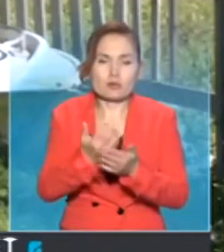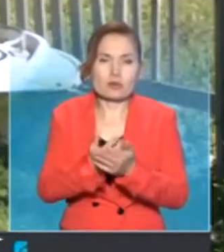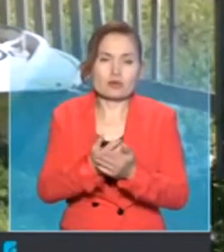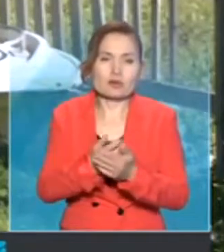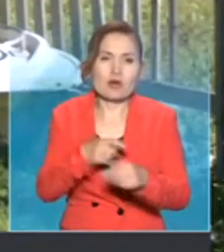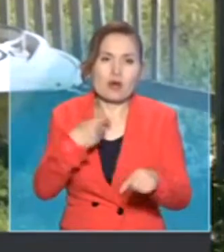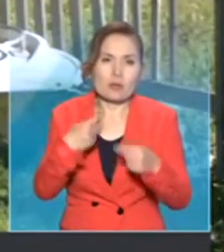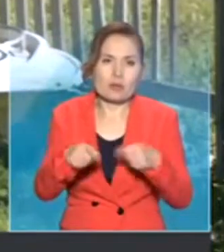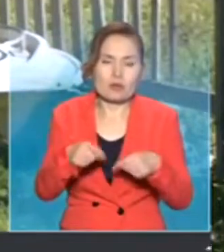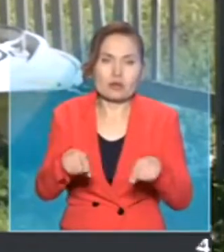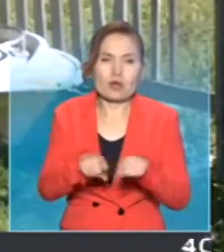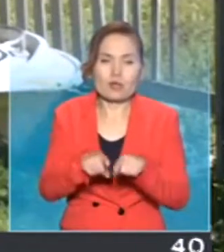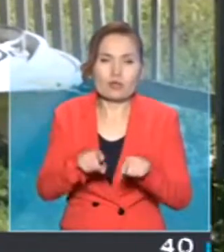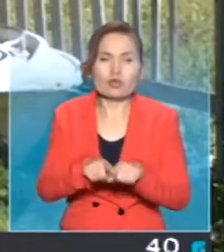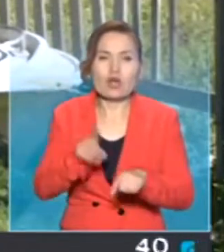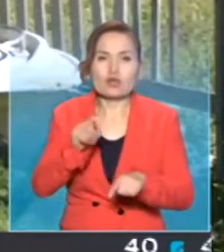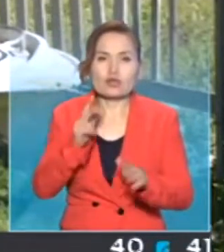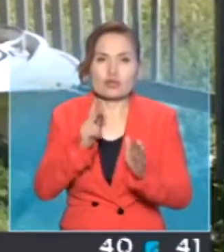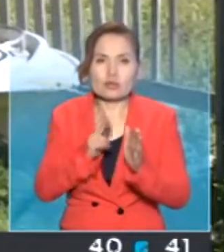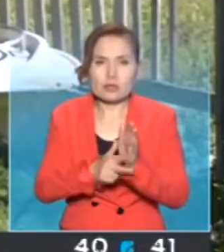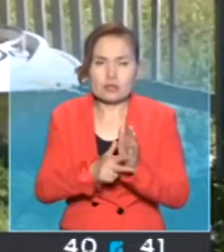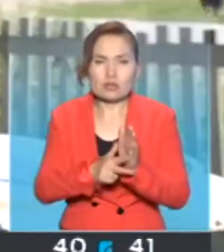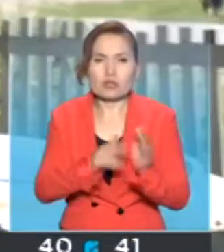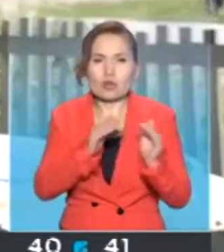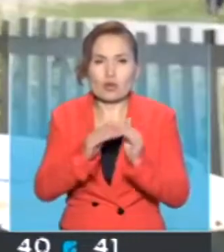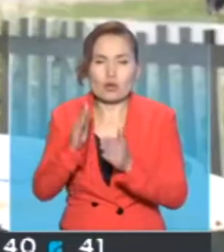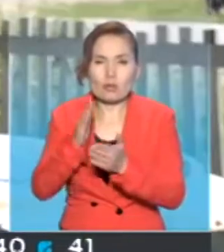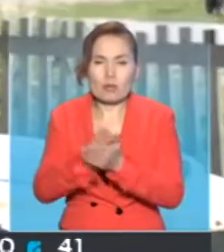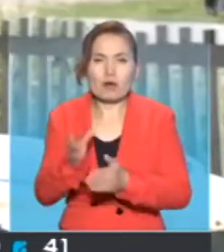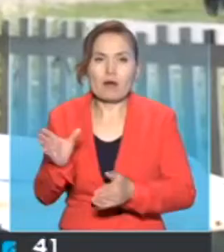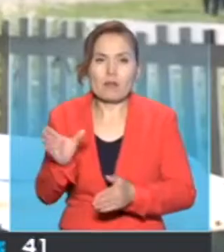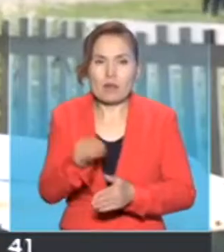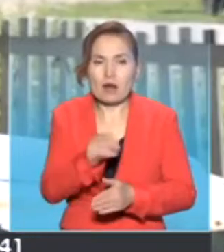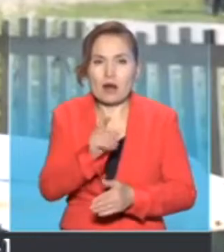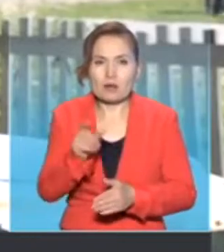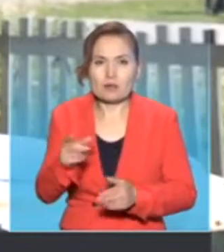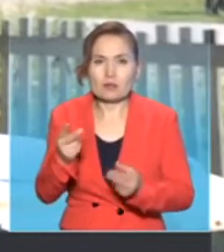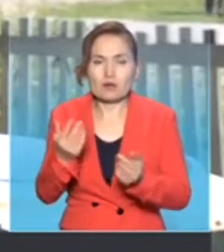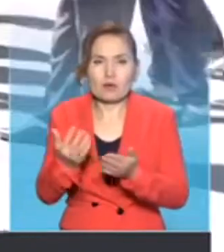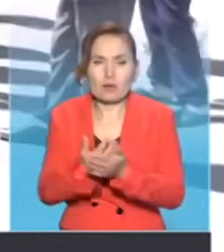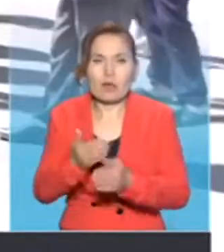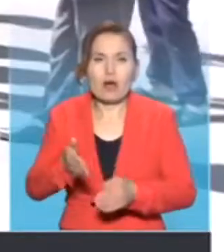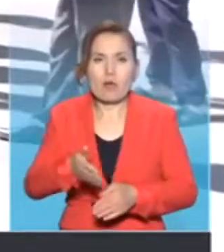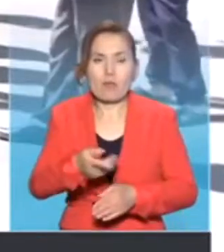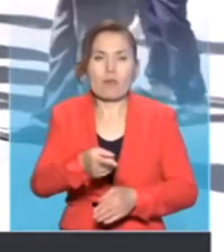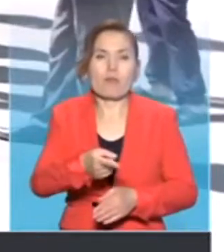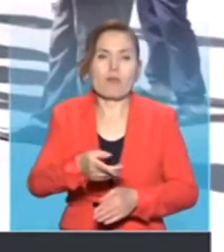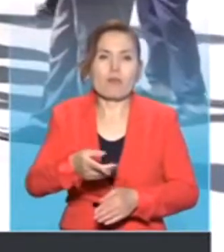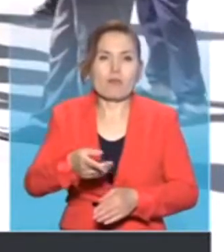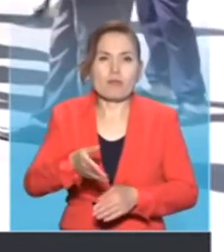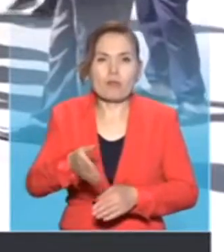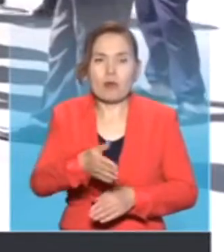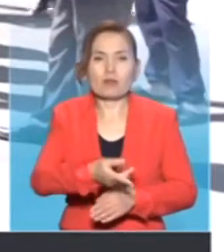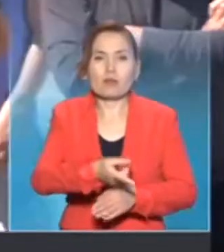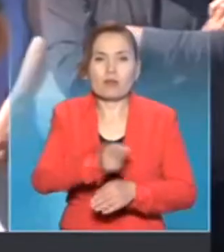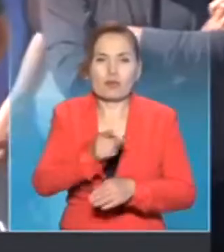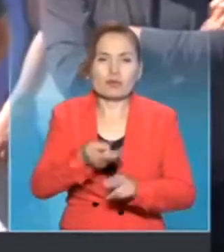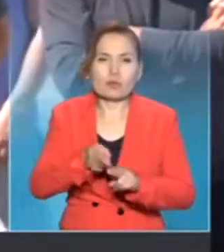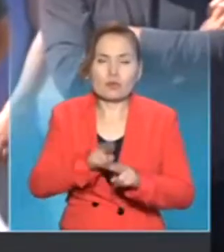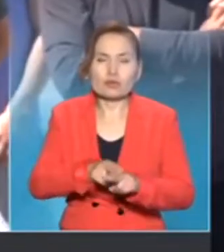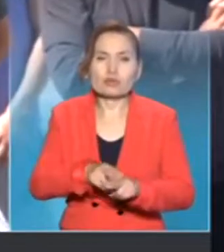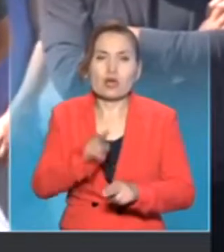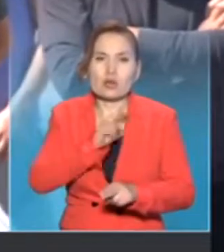үйдің барлығы осы балықпен нәпақа тауып отыр. Мал жоқ ұстап отырған. Мал ұстайын десең жер жоқ бұл жерде. Бұл жерде басқа